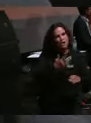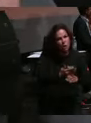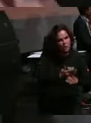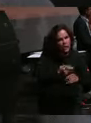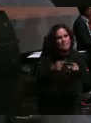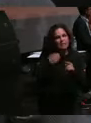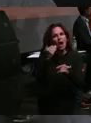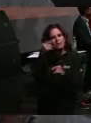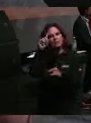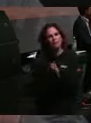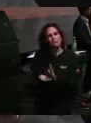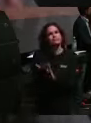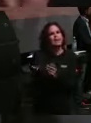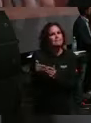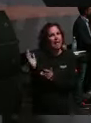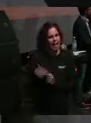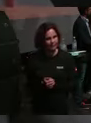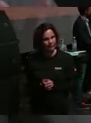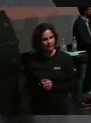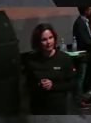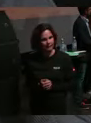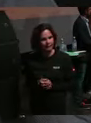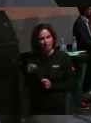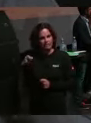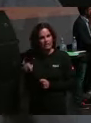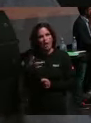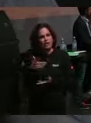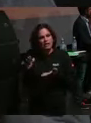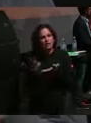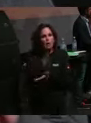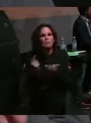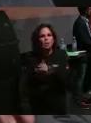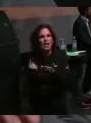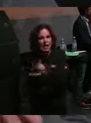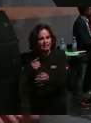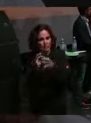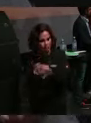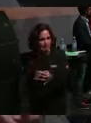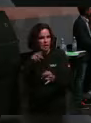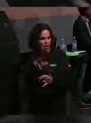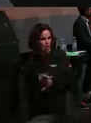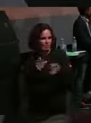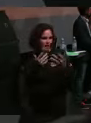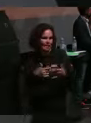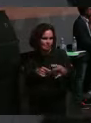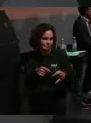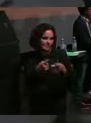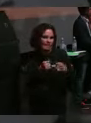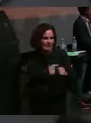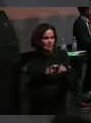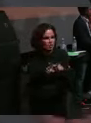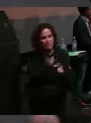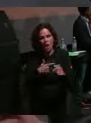ha mer. Fordi så lenge det er et ubetømmelig potensial for bruk av grønn energi, så har vi heller ikke nok grønn